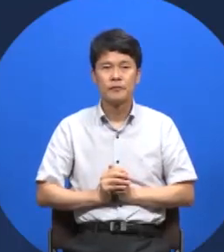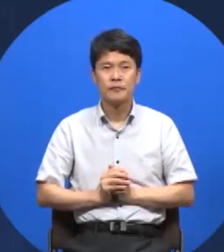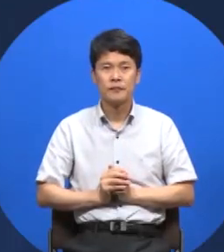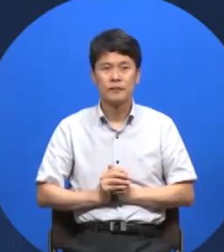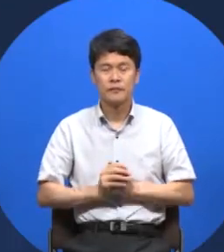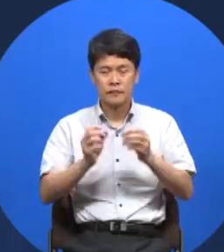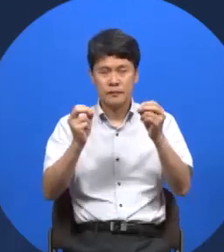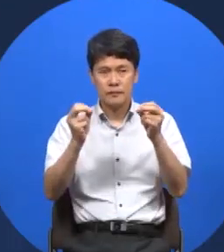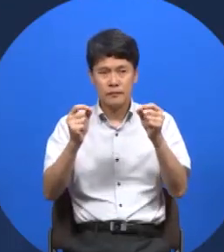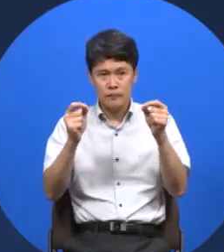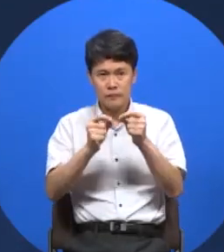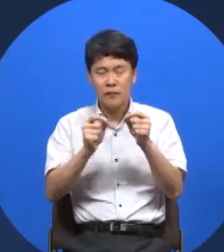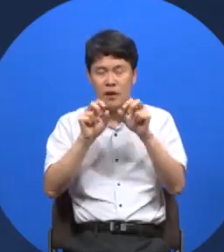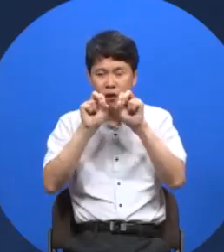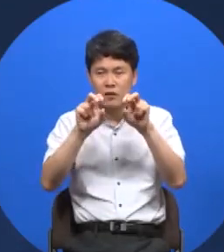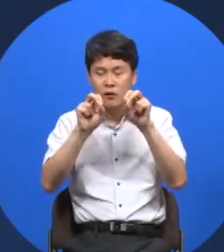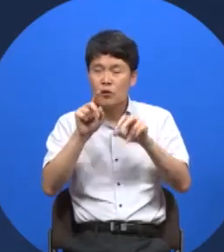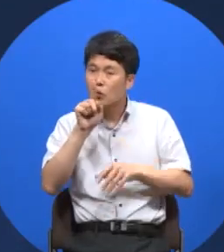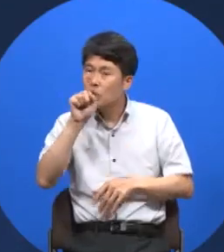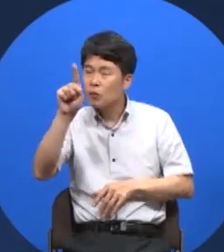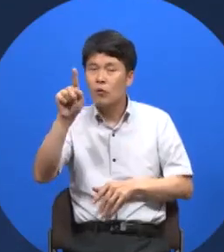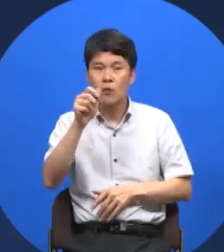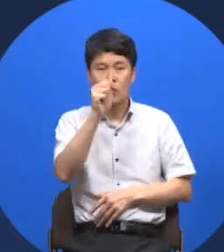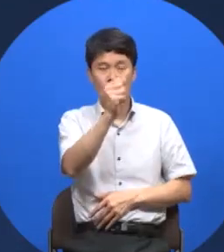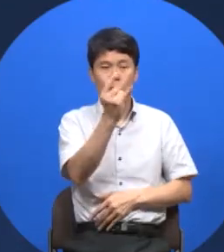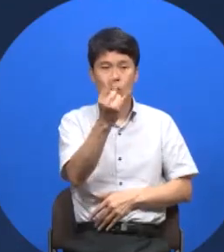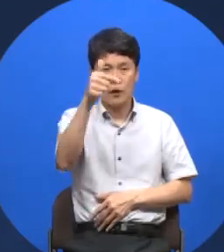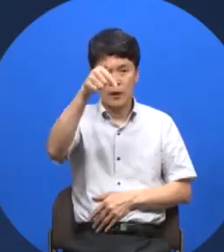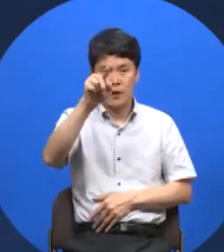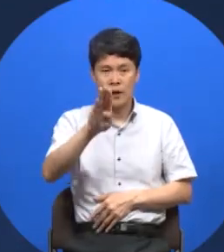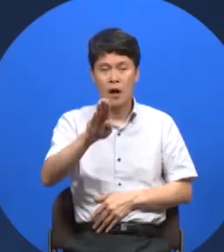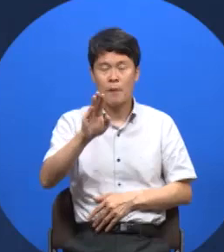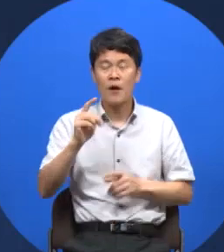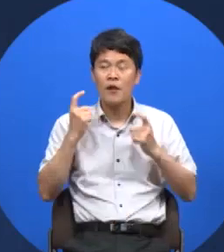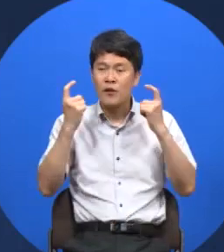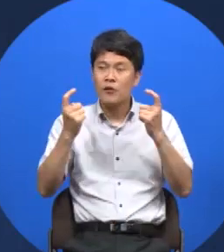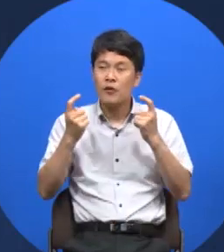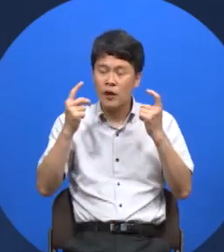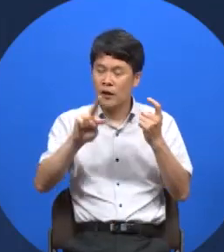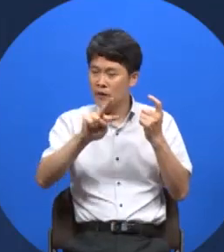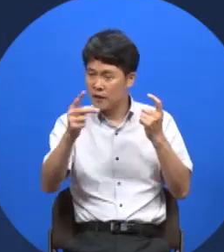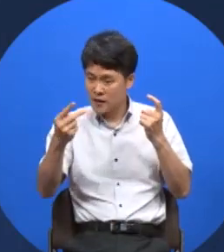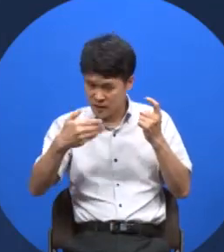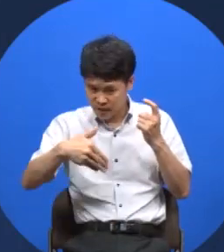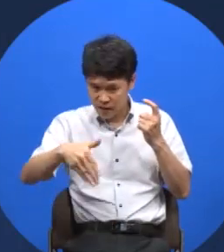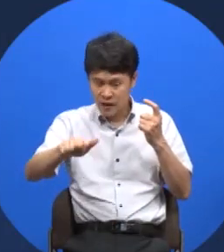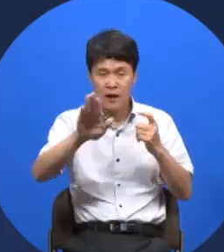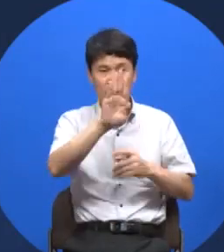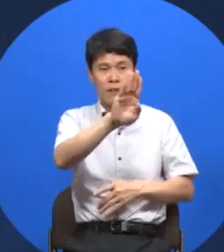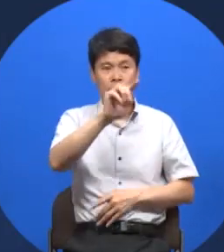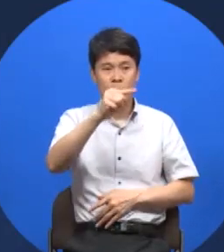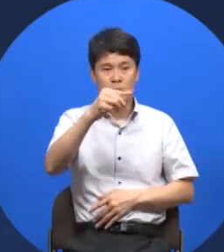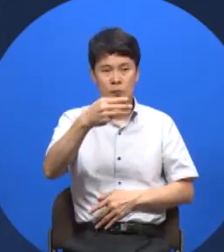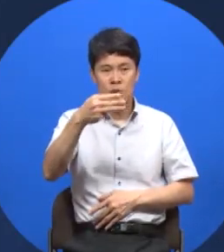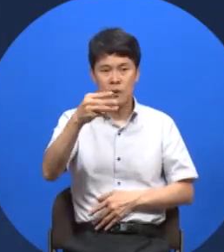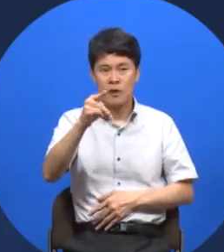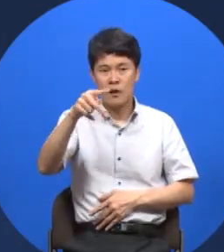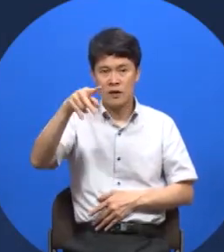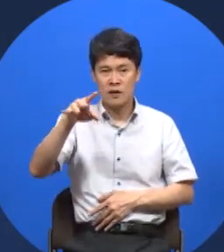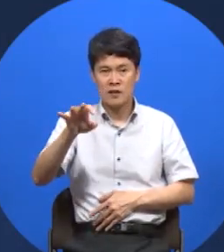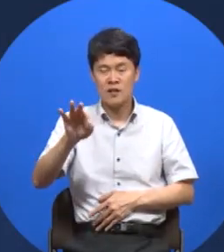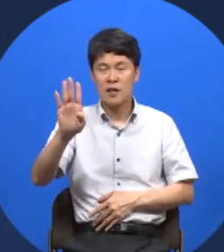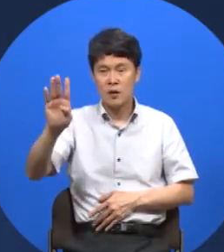이 단기 선교 보고로 회갑 여행으로 간 블레싱 부여라는 글을 제가 아주 인상